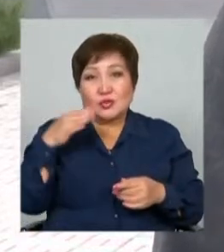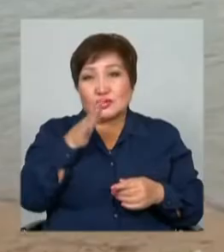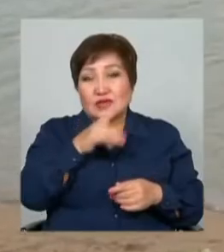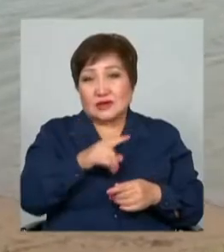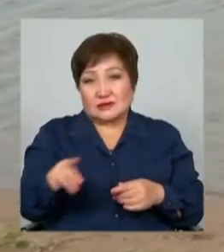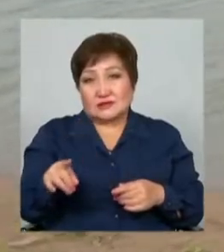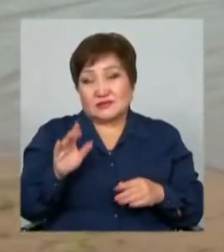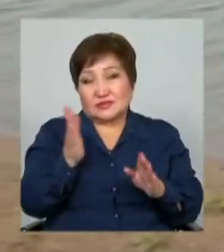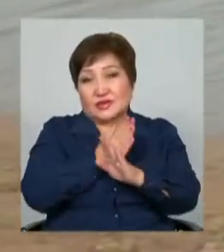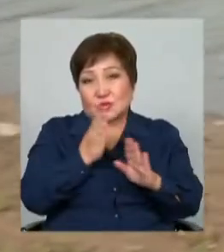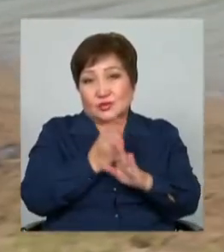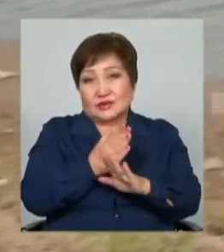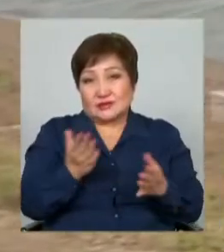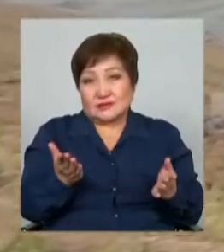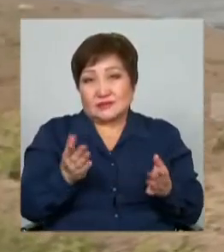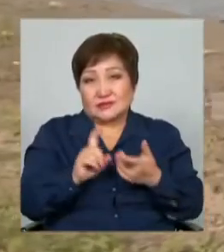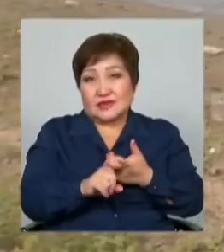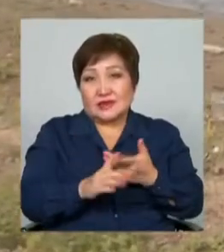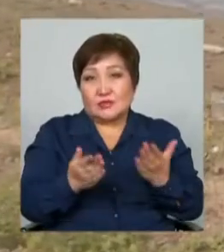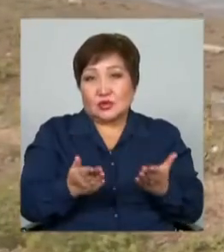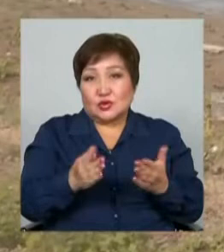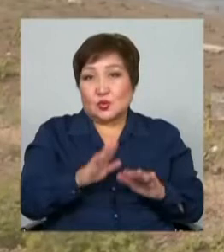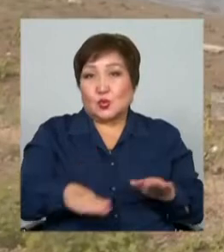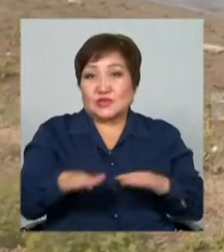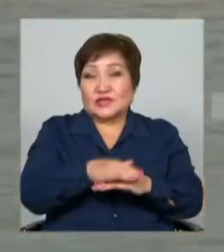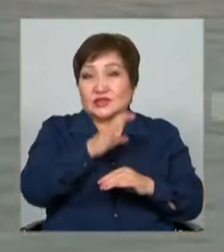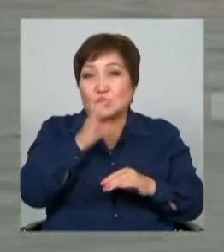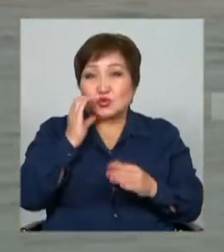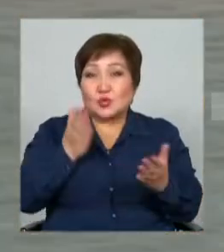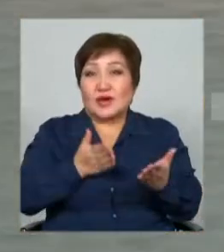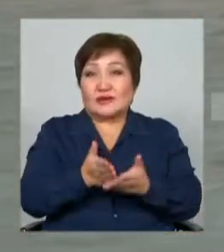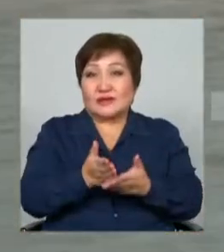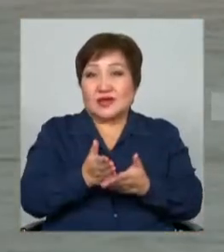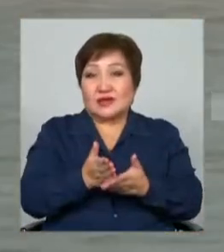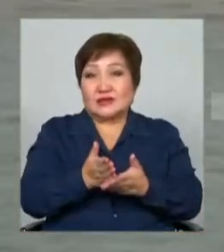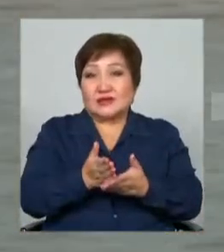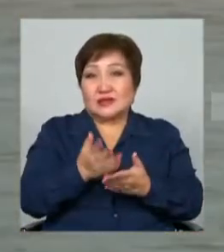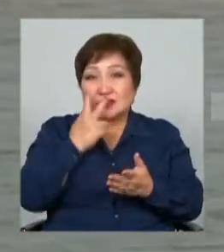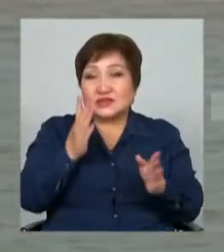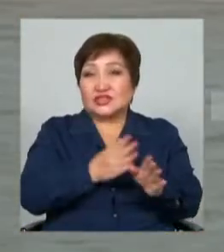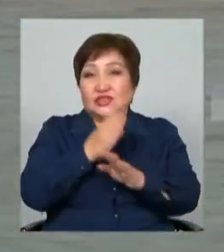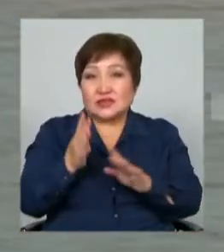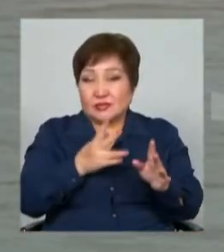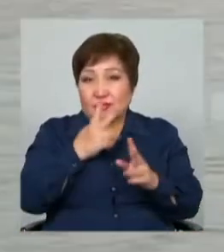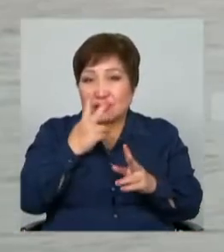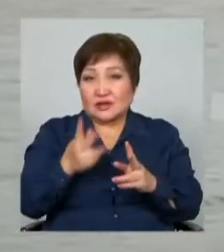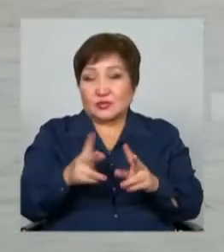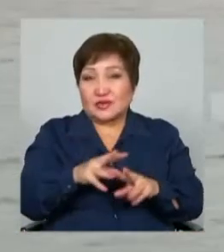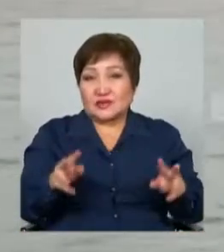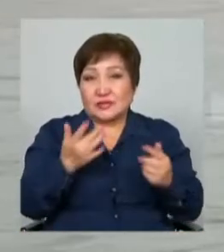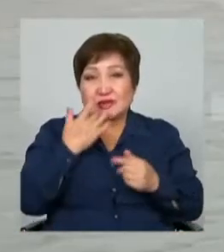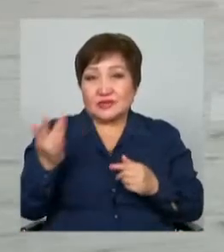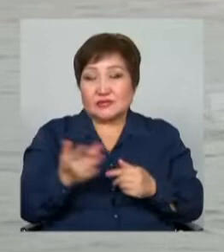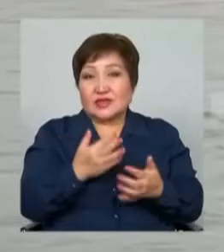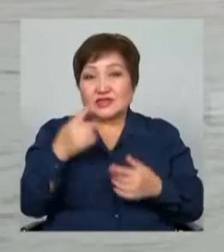құбылысы. Аралдың пайда болуына бұл учаскеде солтүстік батыс бағытта желдің байқалуы деп министрлік мәлімдеді. Алайда қанша ғасырлар